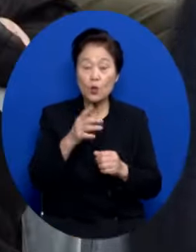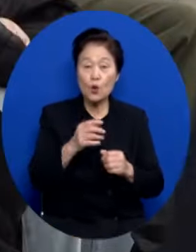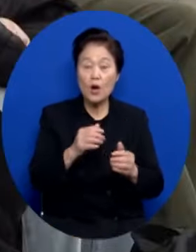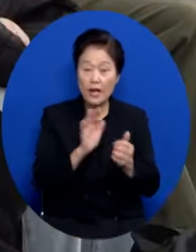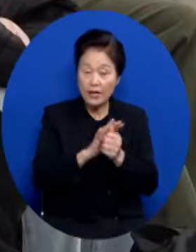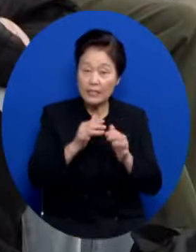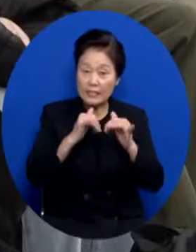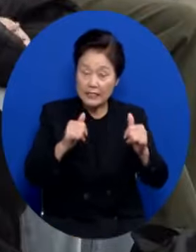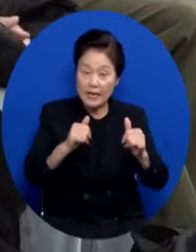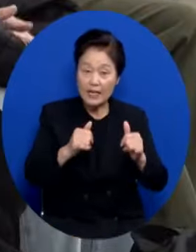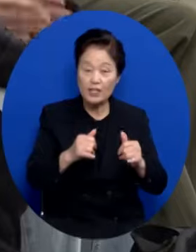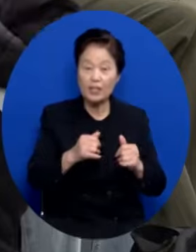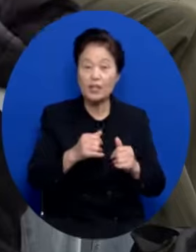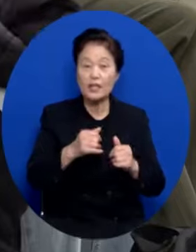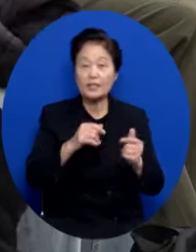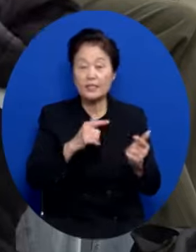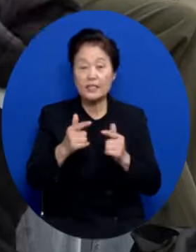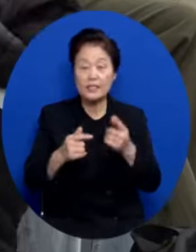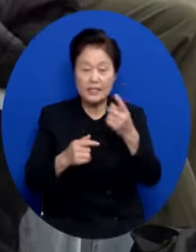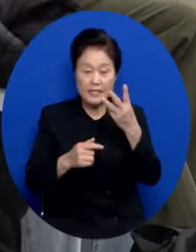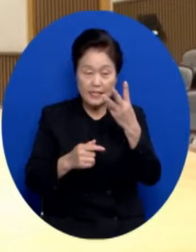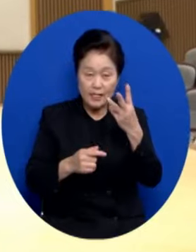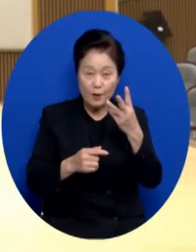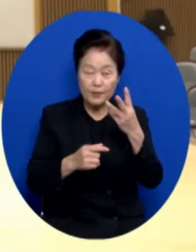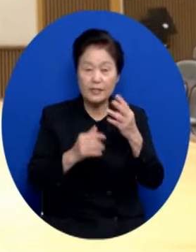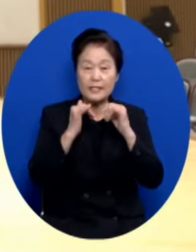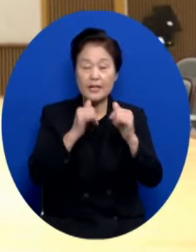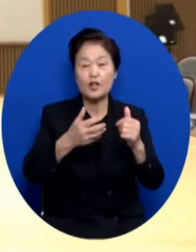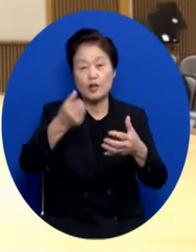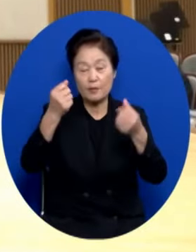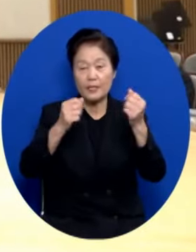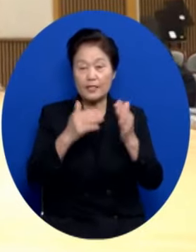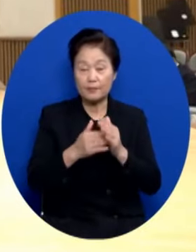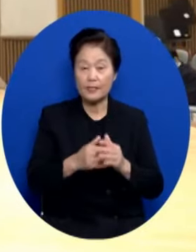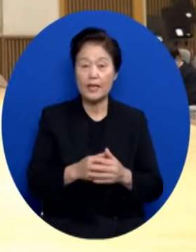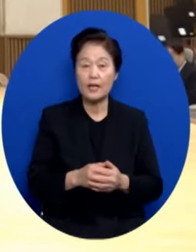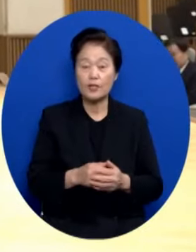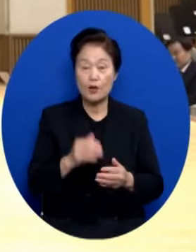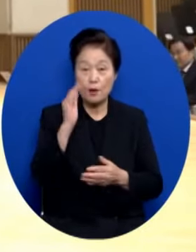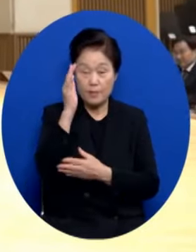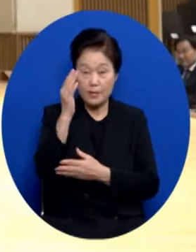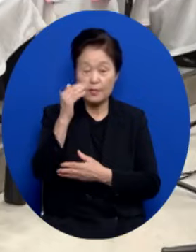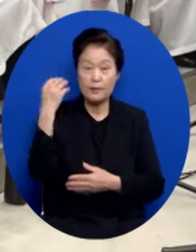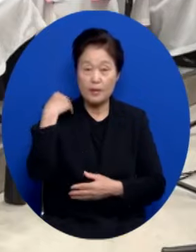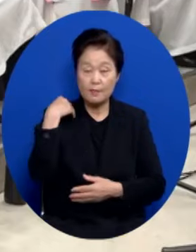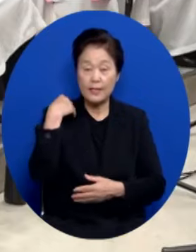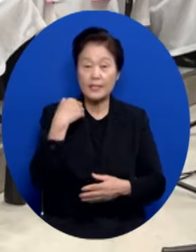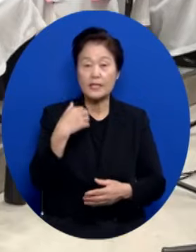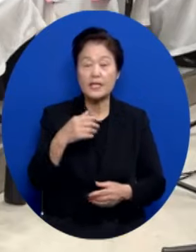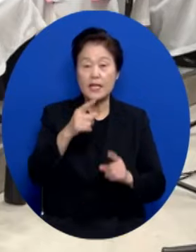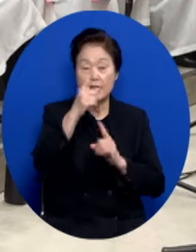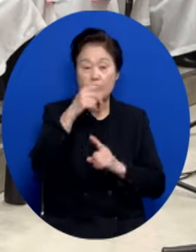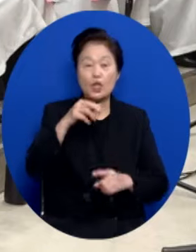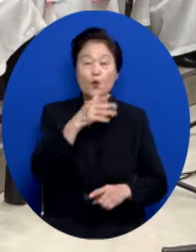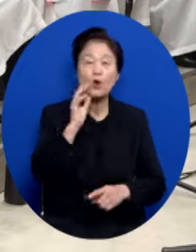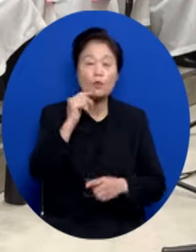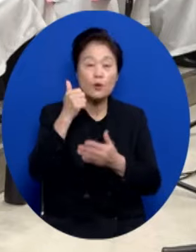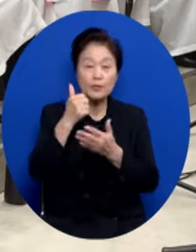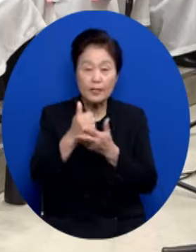격려상은 신대원 조국관 원우 등이 각각 수상했습니다. 시상식에 앞서 말씀을 전한 남군산교회 이종기 원로